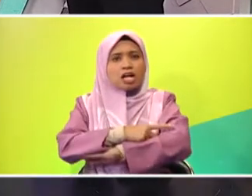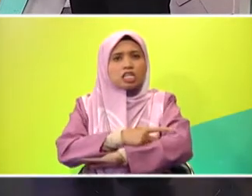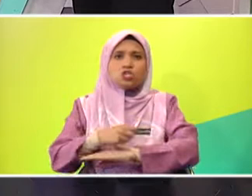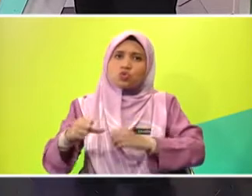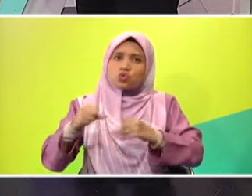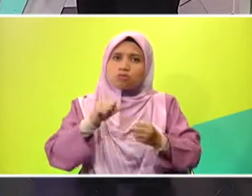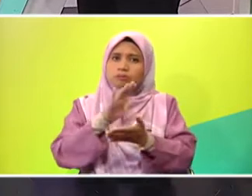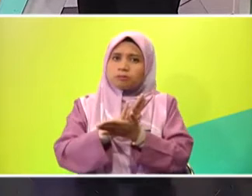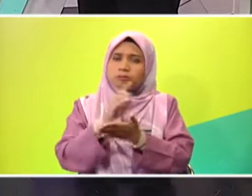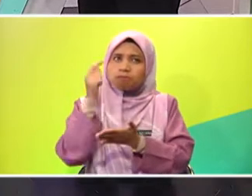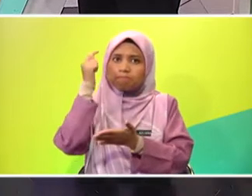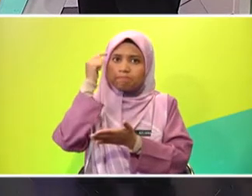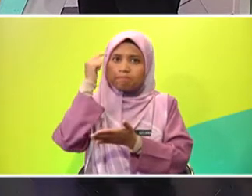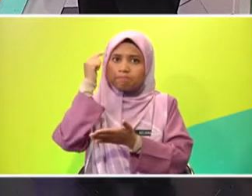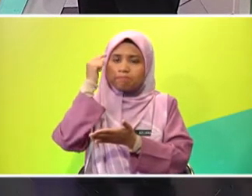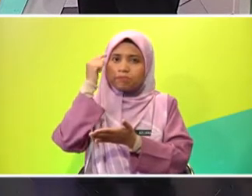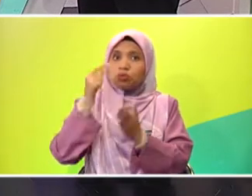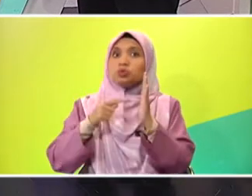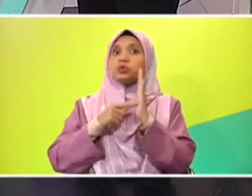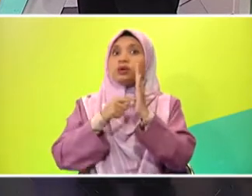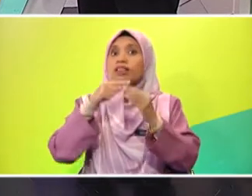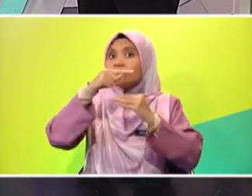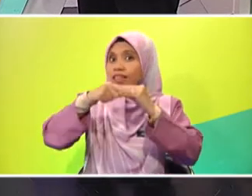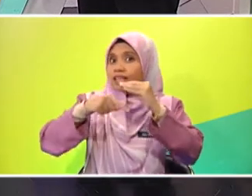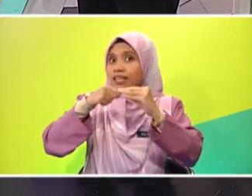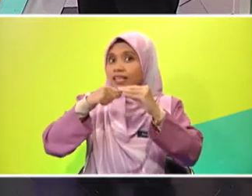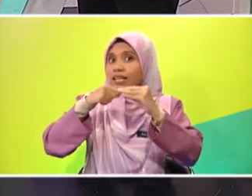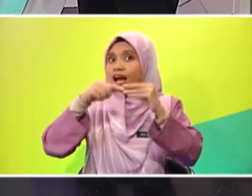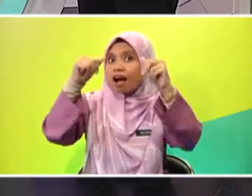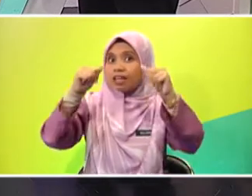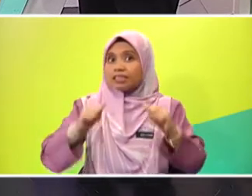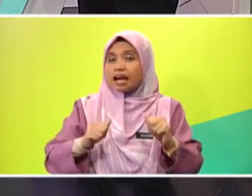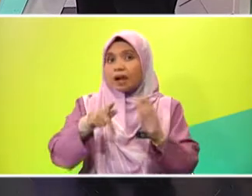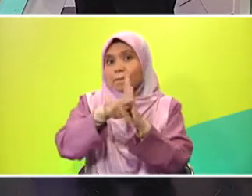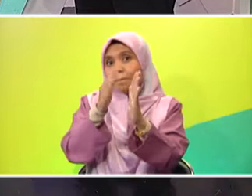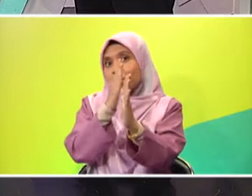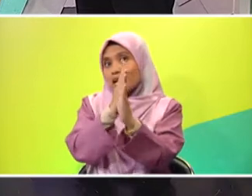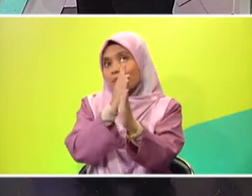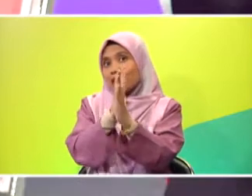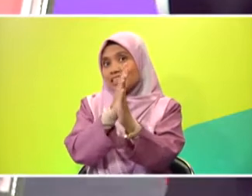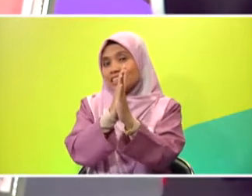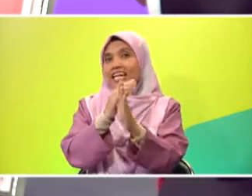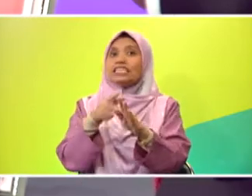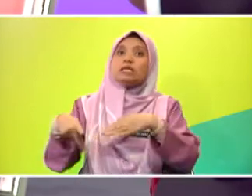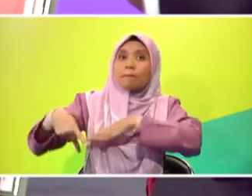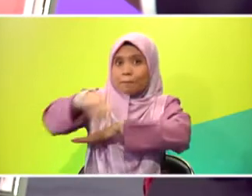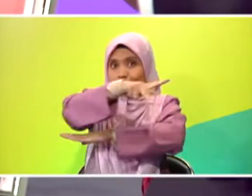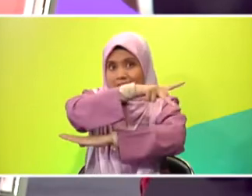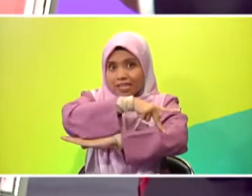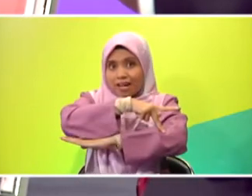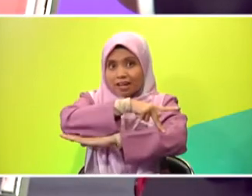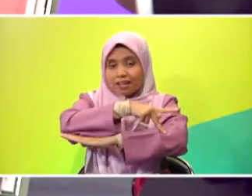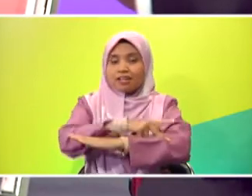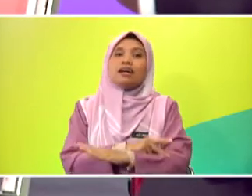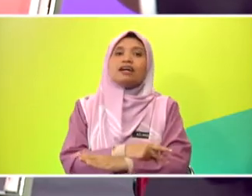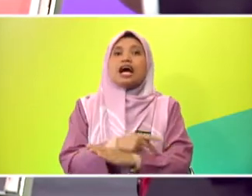sekolah dah tentulah Kamba itu menunjukkan tentang acara pewarisan sebagus Kalina betul ini adalah gambar